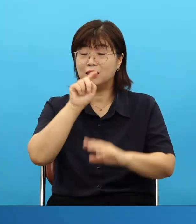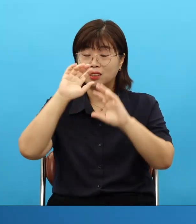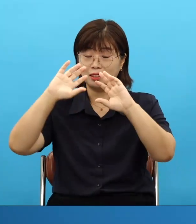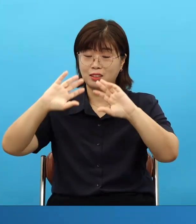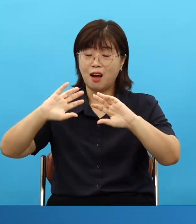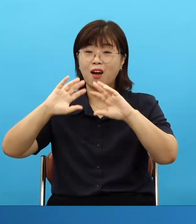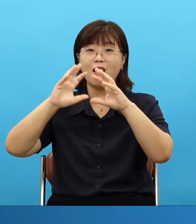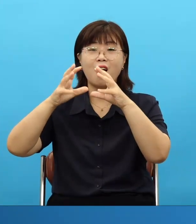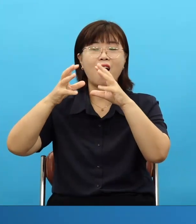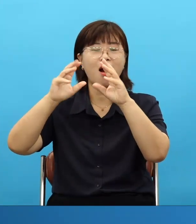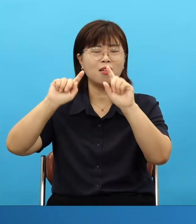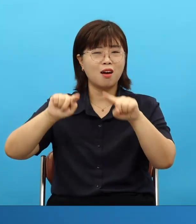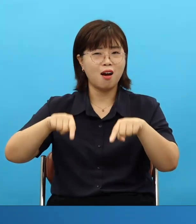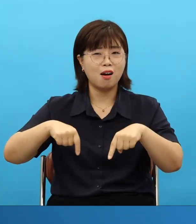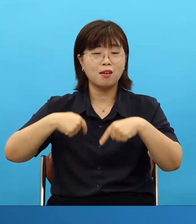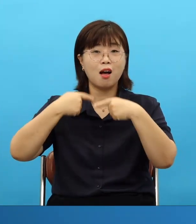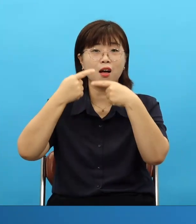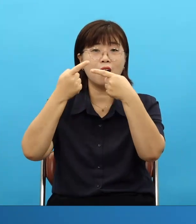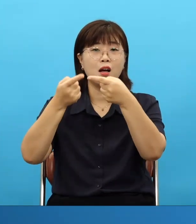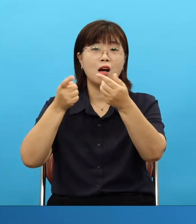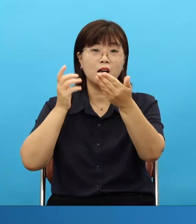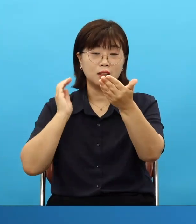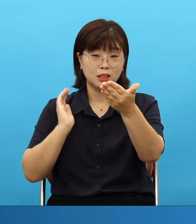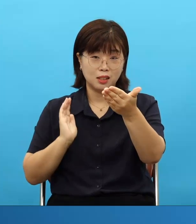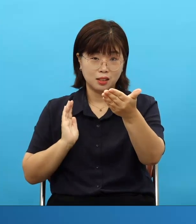그 나라